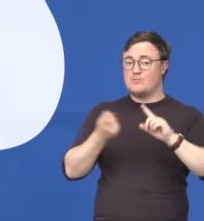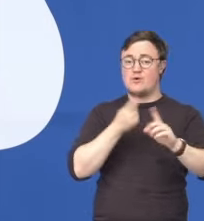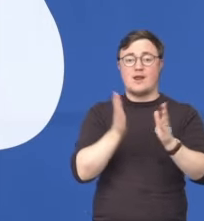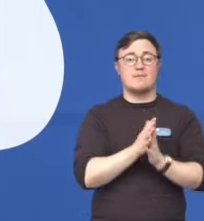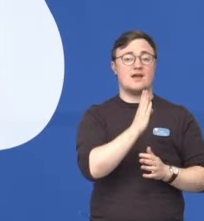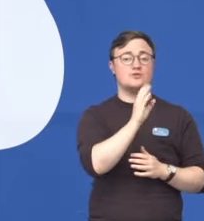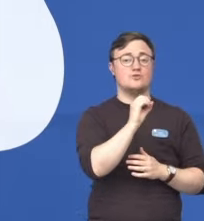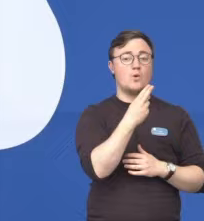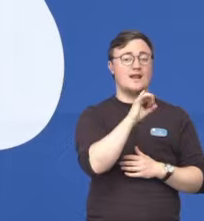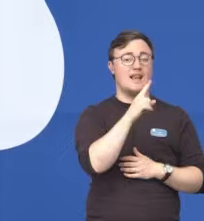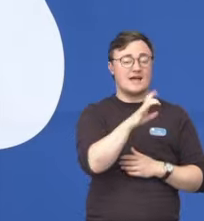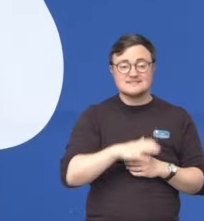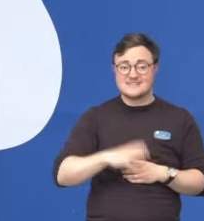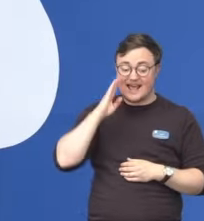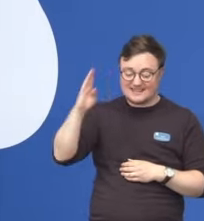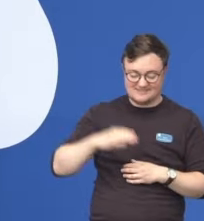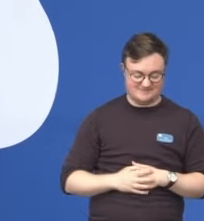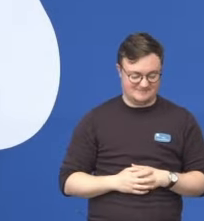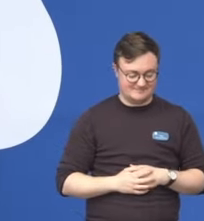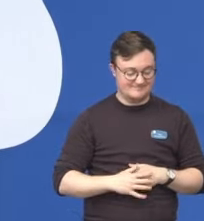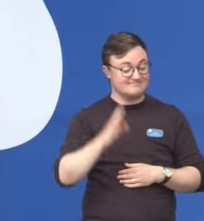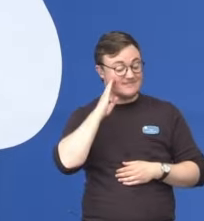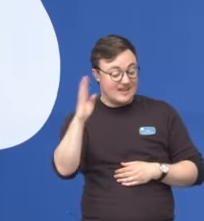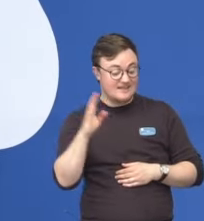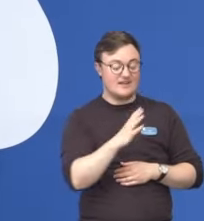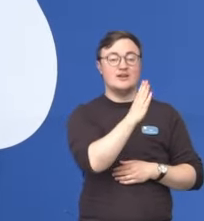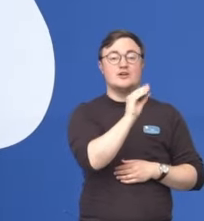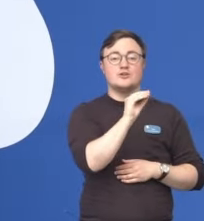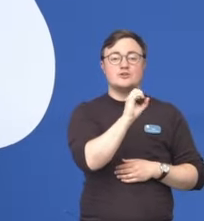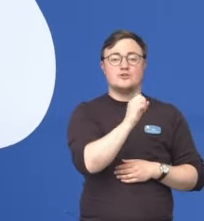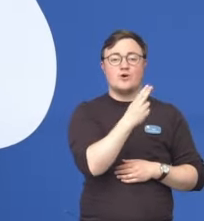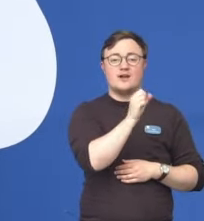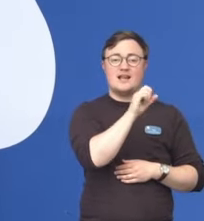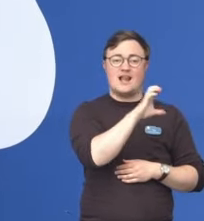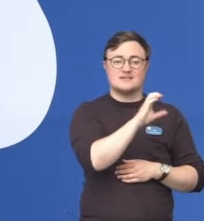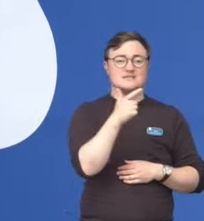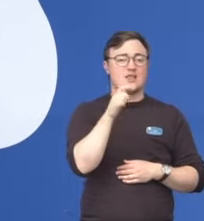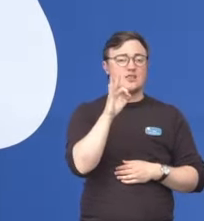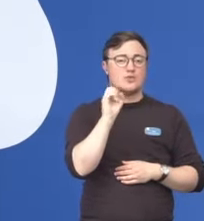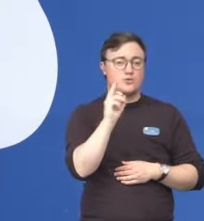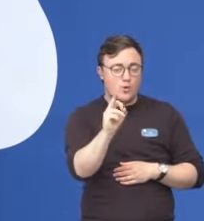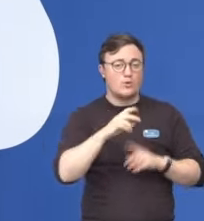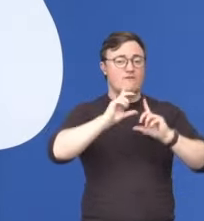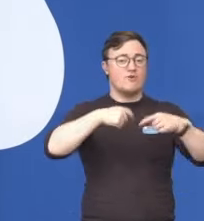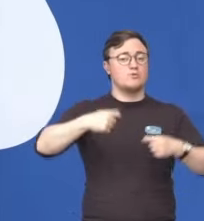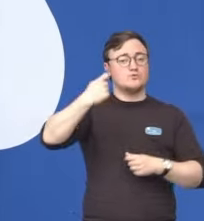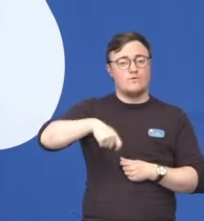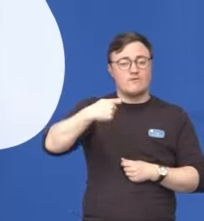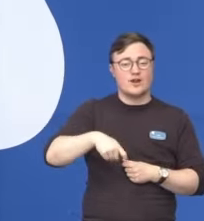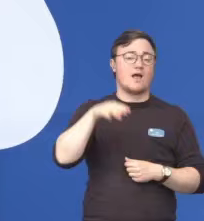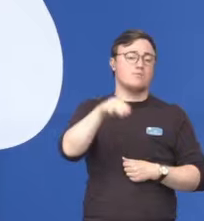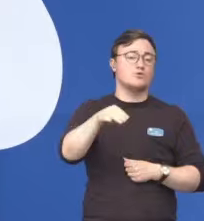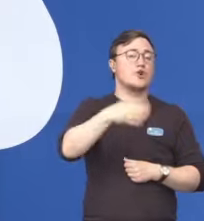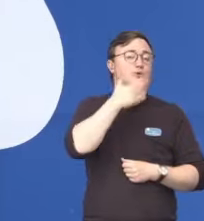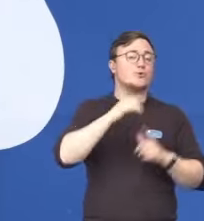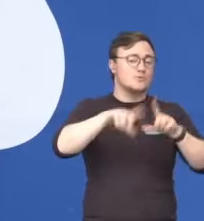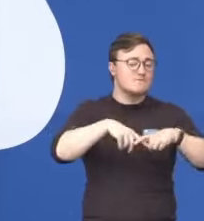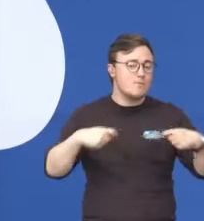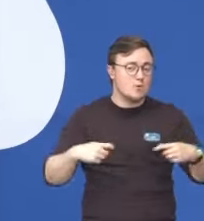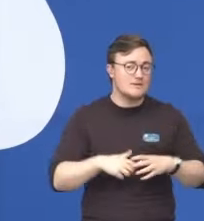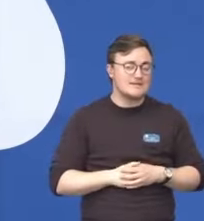ände. Hej! Hej! Douglas Thor heter jag. Jag är förbundsordförande för Moderaternas ungdomsförbund.